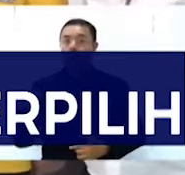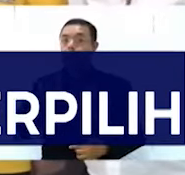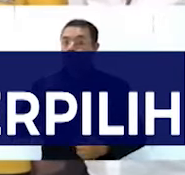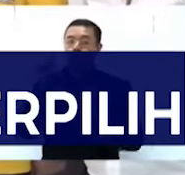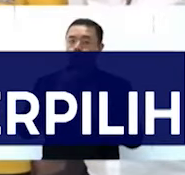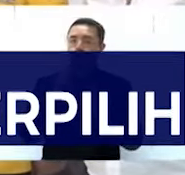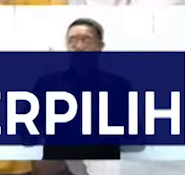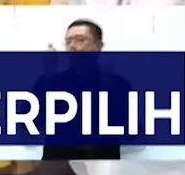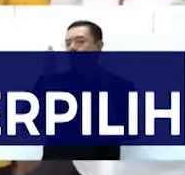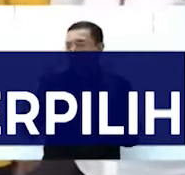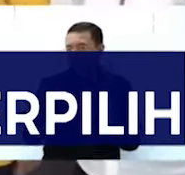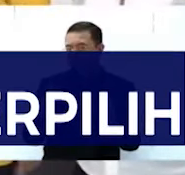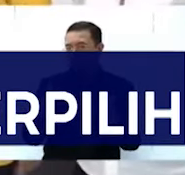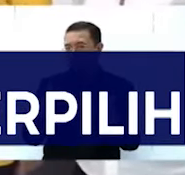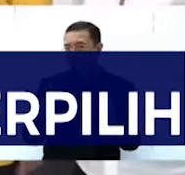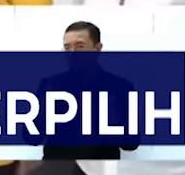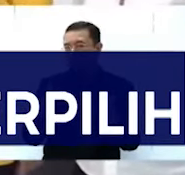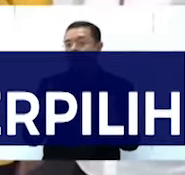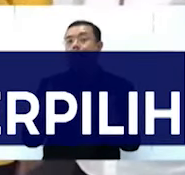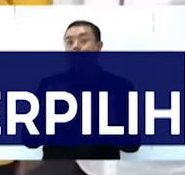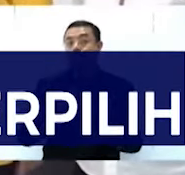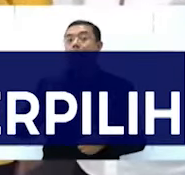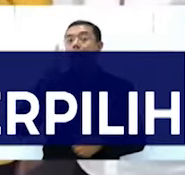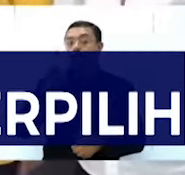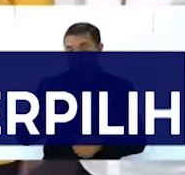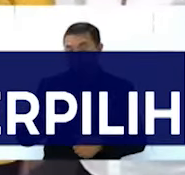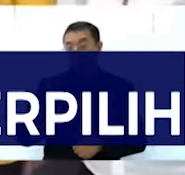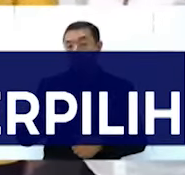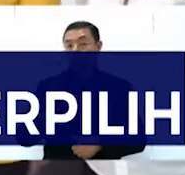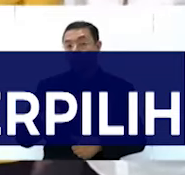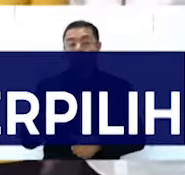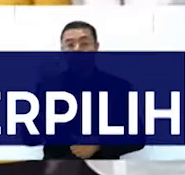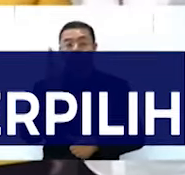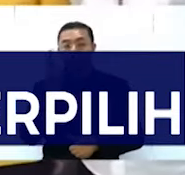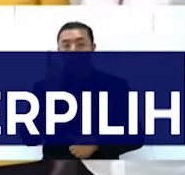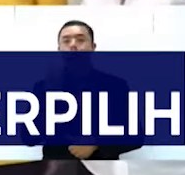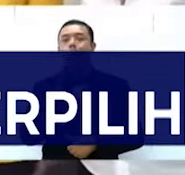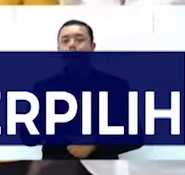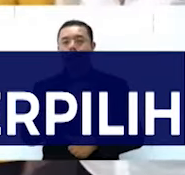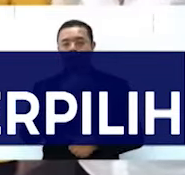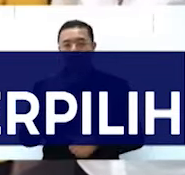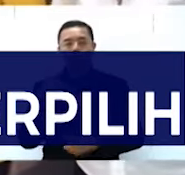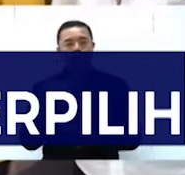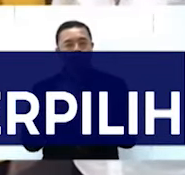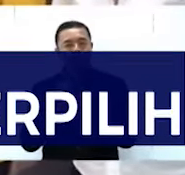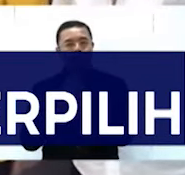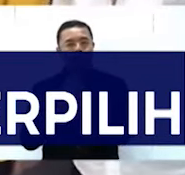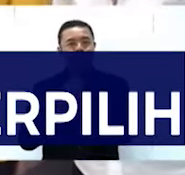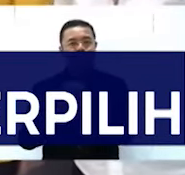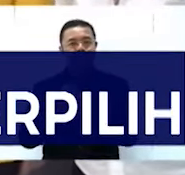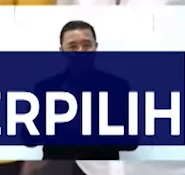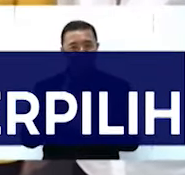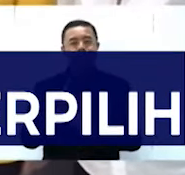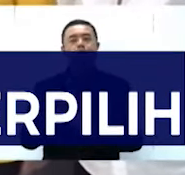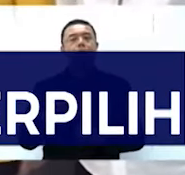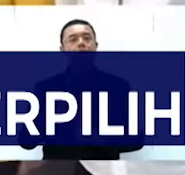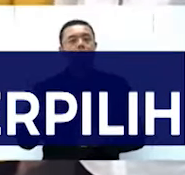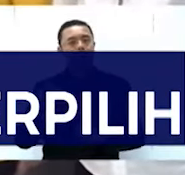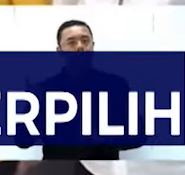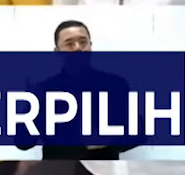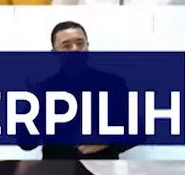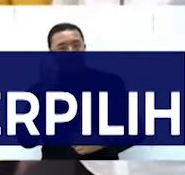itu tujuan kita kita harus menjaga keutuhan bangsa menjaga